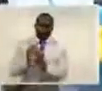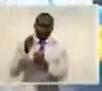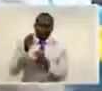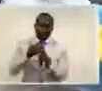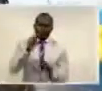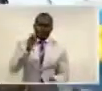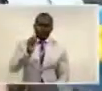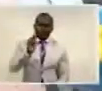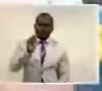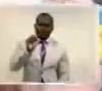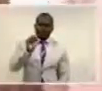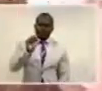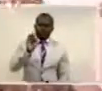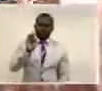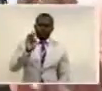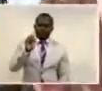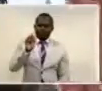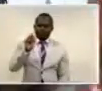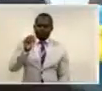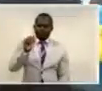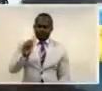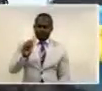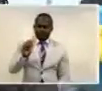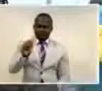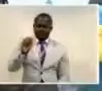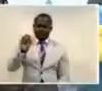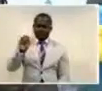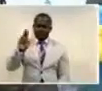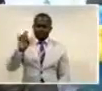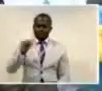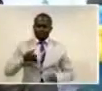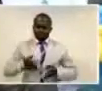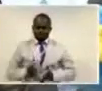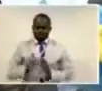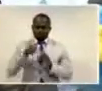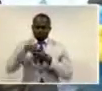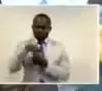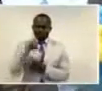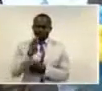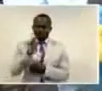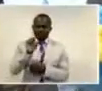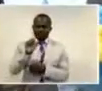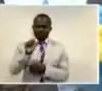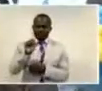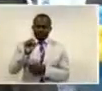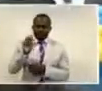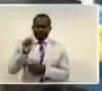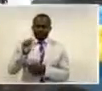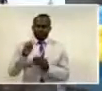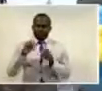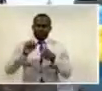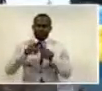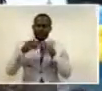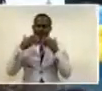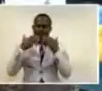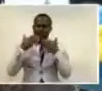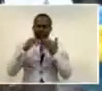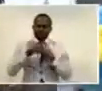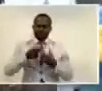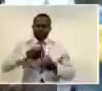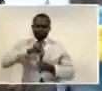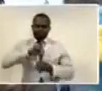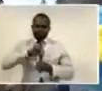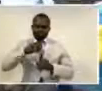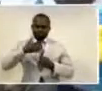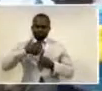nitwa Musabyimana Musa Mustafa ngankomoka mu karere ka Rubavu umurenge wa Busasamana mbere na mbere mbanje kubashimira ubutwari n'ubushobozi